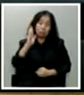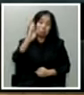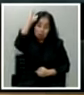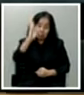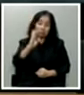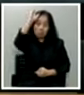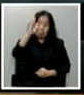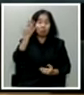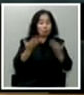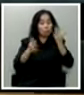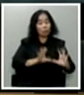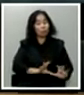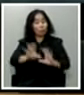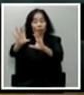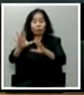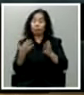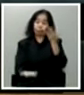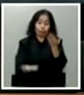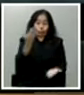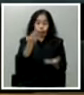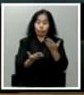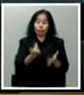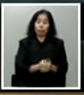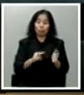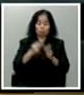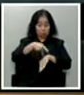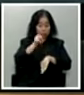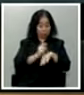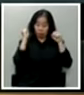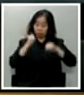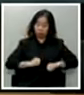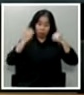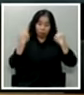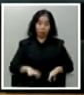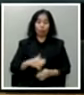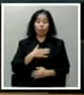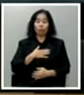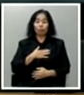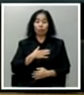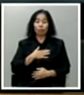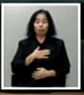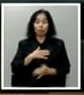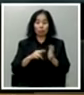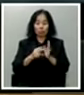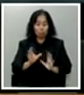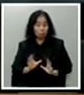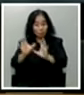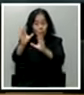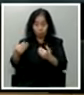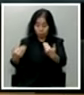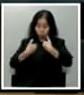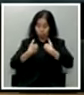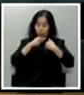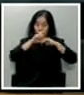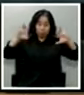out ถือว่าเป็นการ walk out ท่านประธานนะครับเพราะท่านประธานวินิจฉัยเสร็จเด็ดขาดไปแล้วไม่ได้ประท้วง walk out ฝ่ายรัฐบ